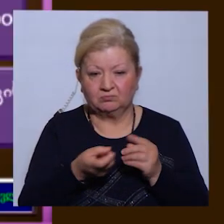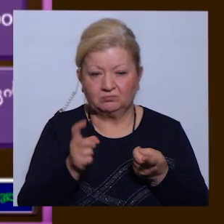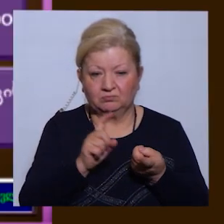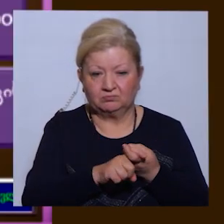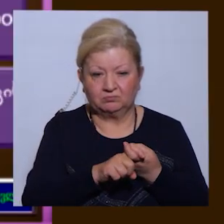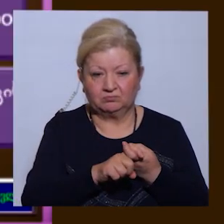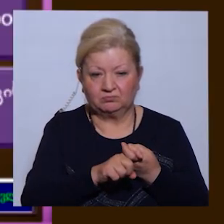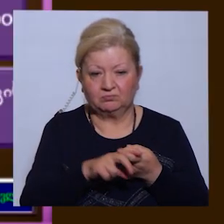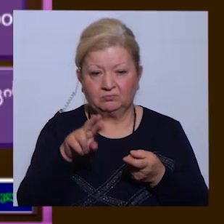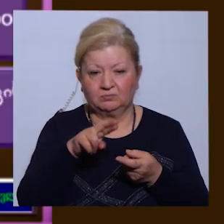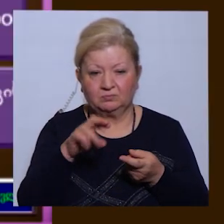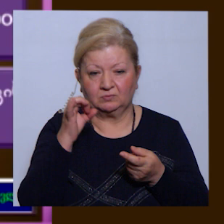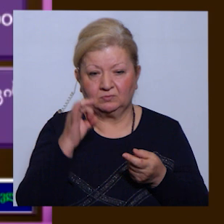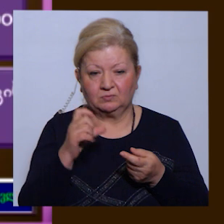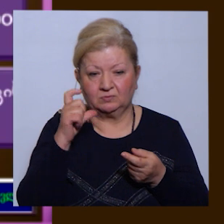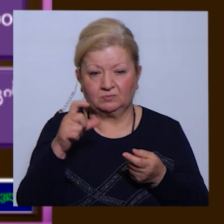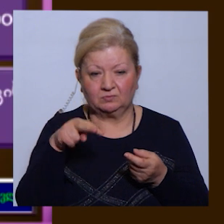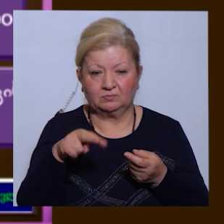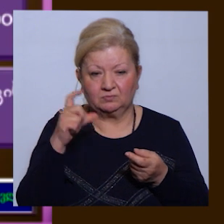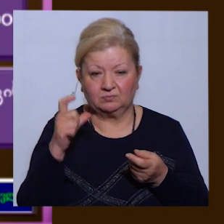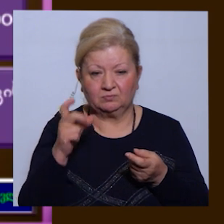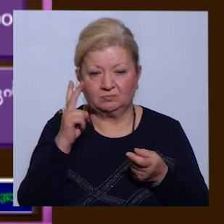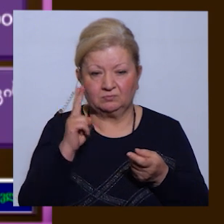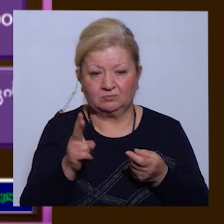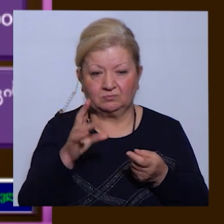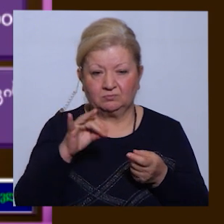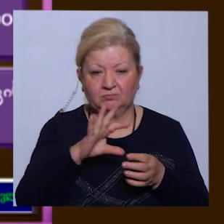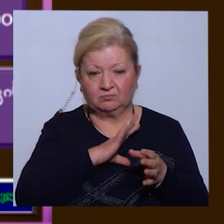უკავშირდება დიელექტრიკს, რომელზეც ჩვენ წეღან ვისაუბრეთ.